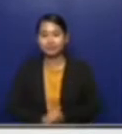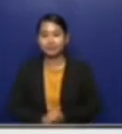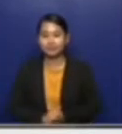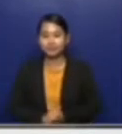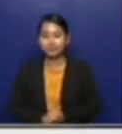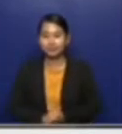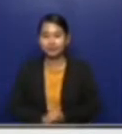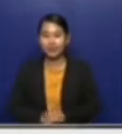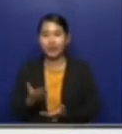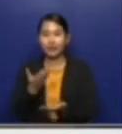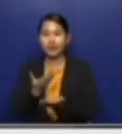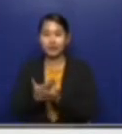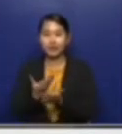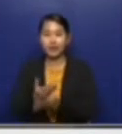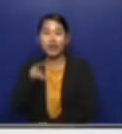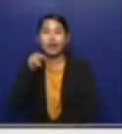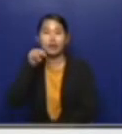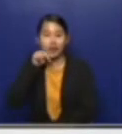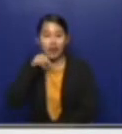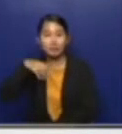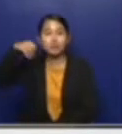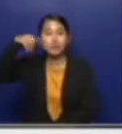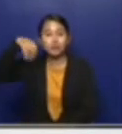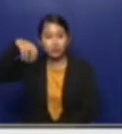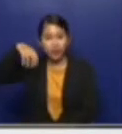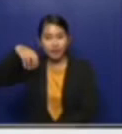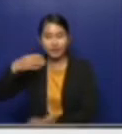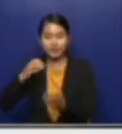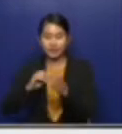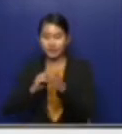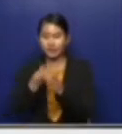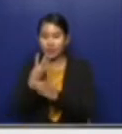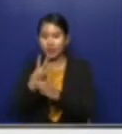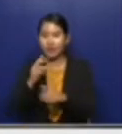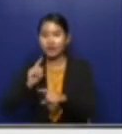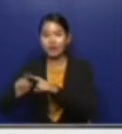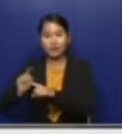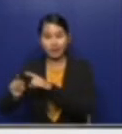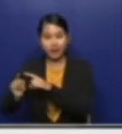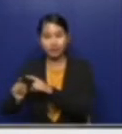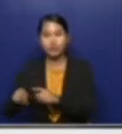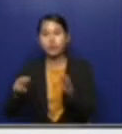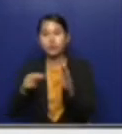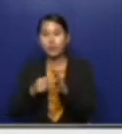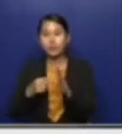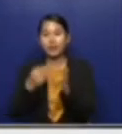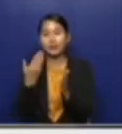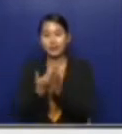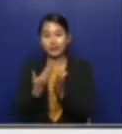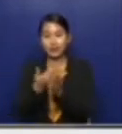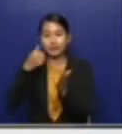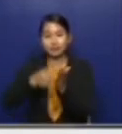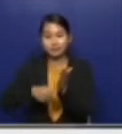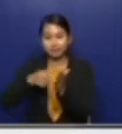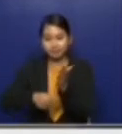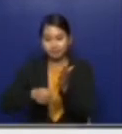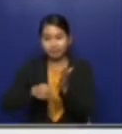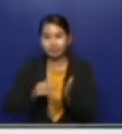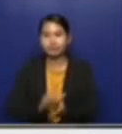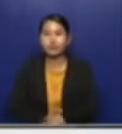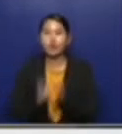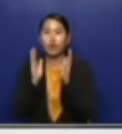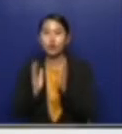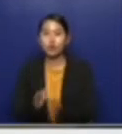ค่าน้ำค่าไฟสวัสดิการมาจากภาษีชาวบ้านมาจากคนไทยหม